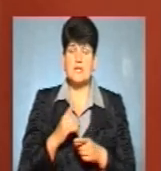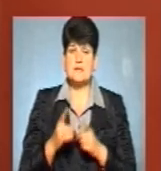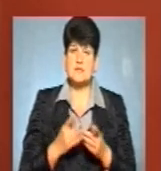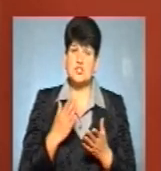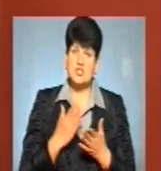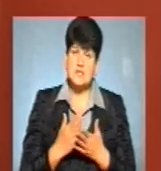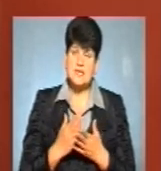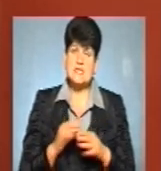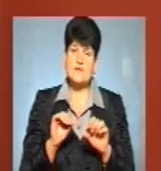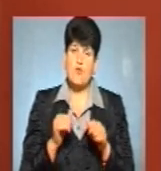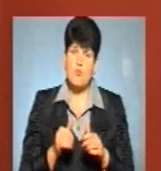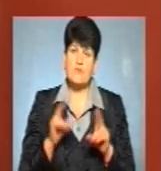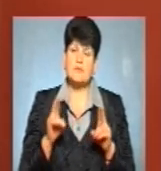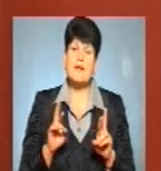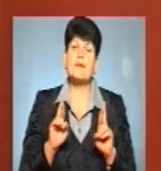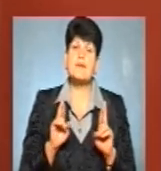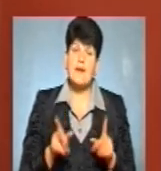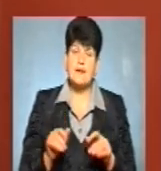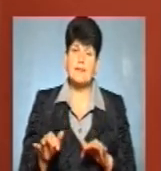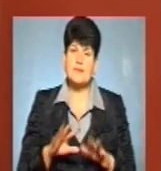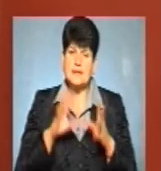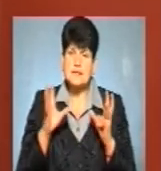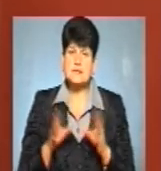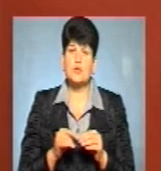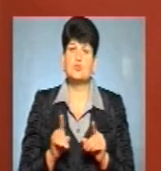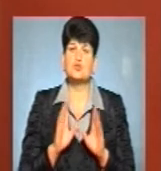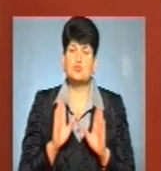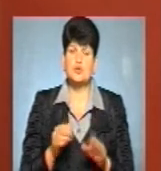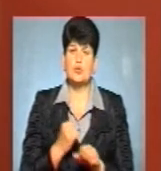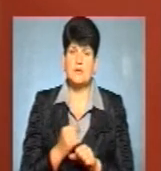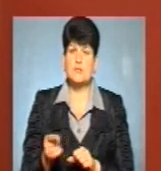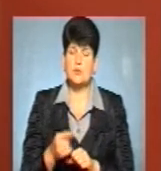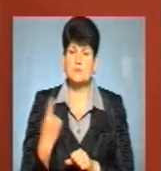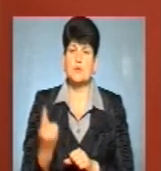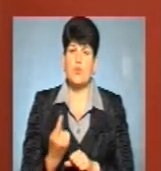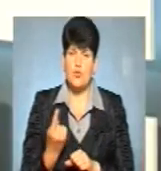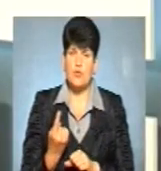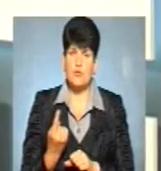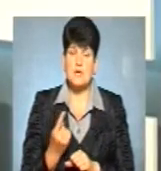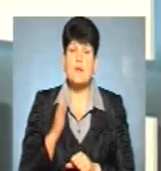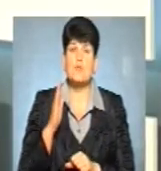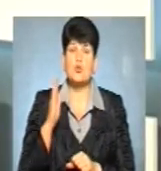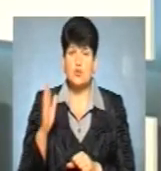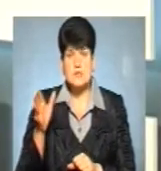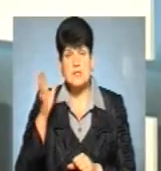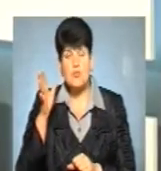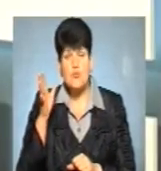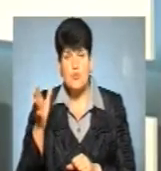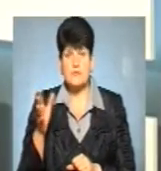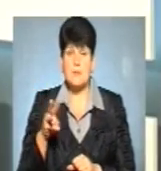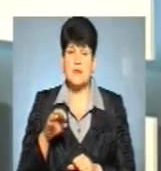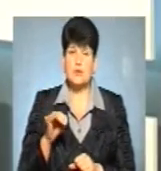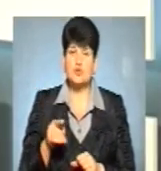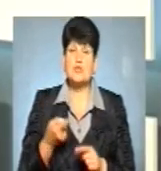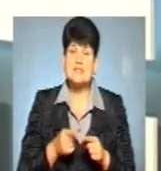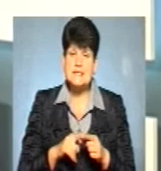алгоритм сформований, як діяти загалом, що буде робити Тернопільщина, враховуючи те і прогнози науковців і метеорологів, що